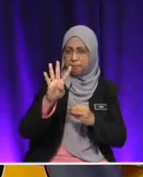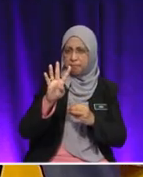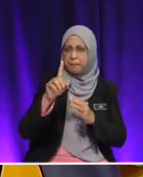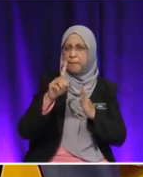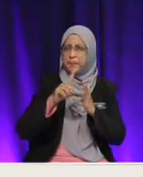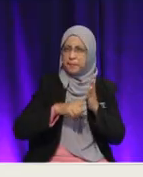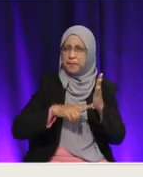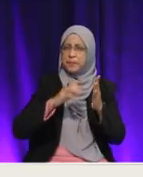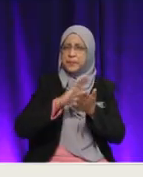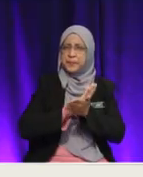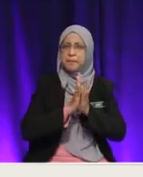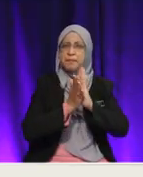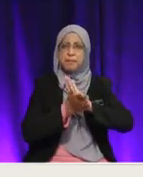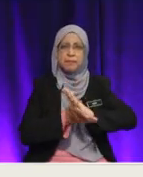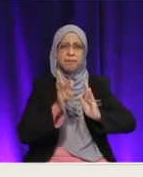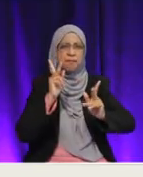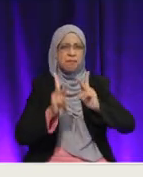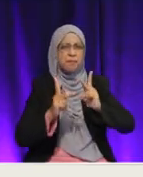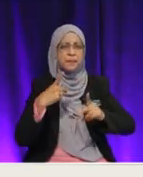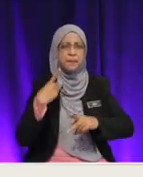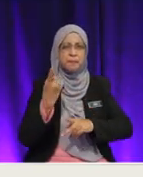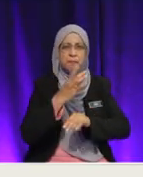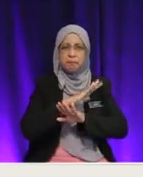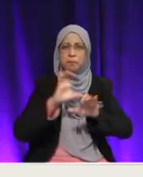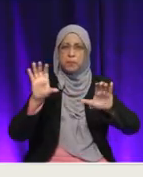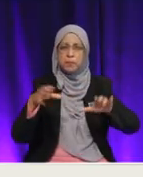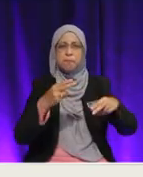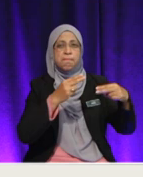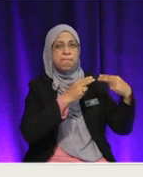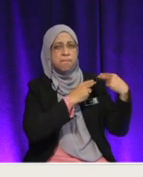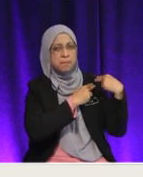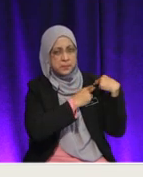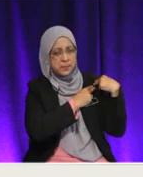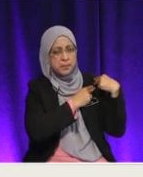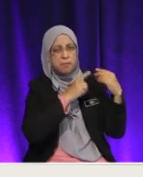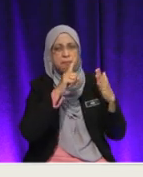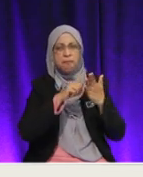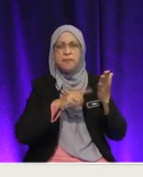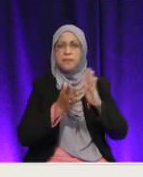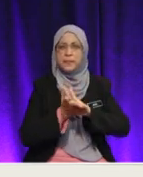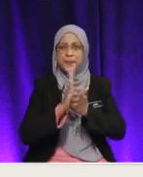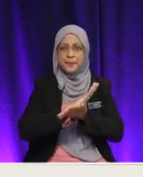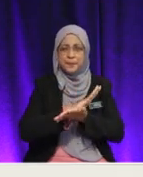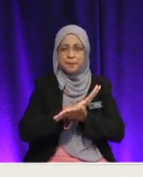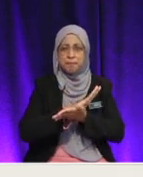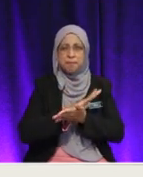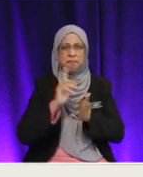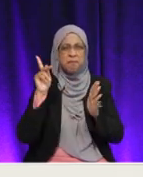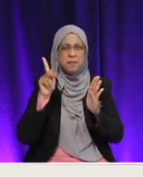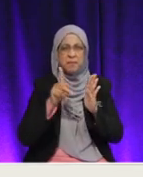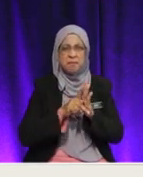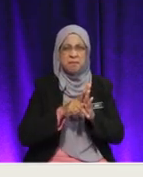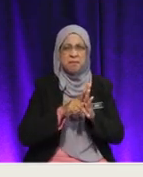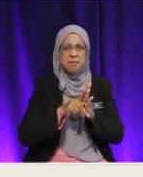kalau jika kita mengabaikan tanggung jawab kita sebagai warga negara terutamanya dalam situasi mangsa bencana